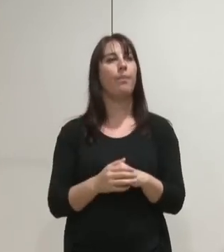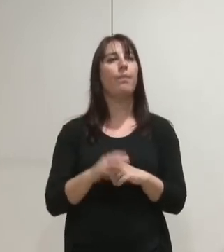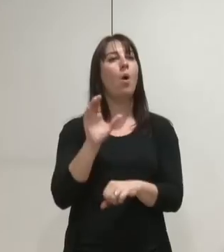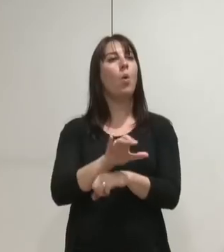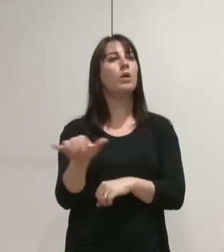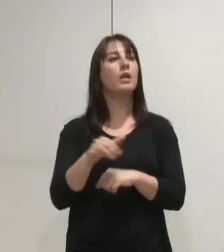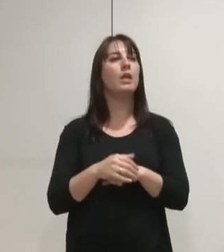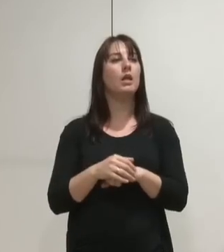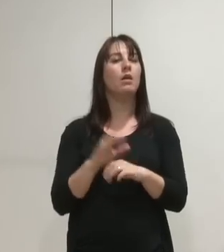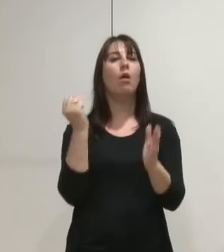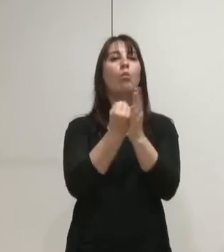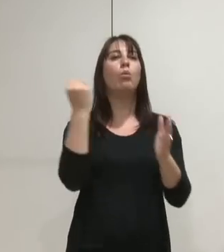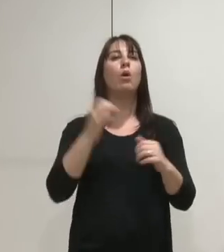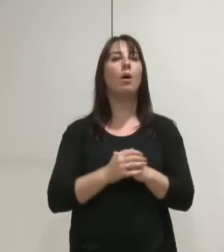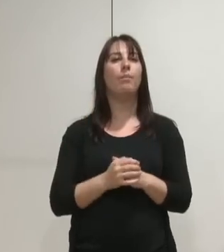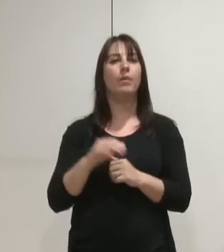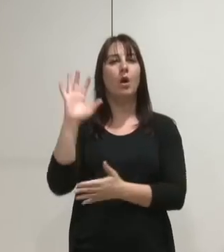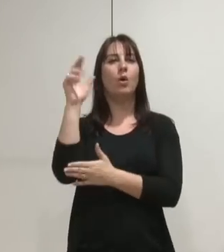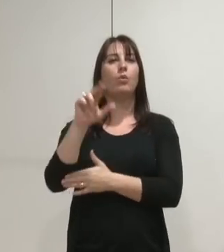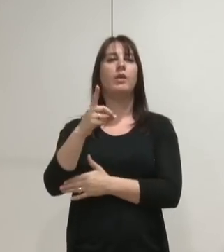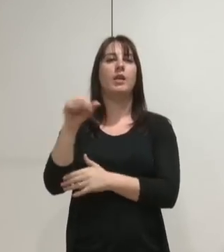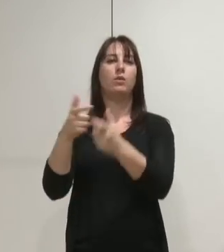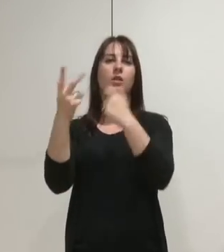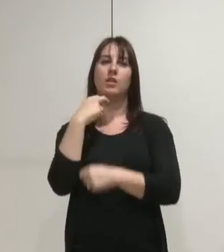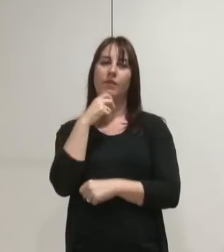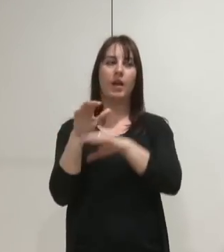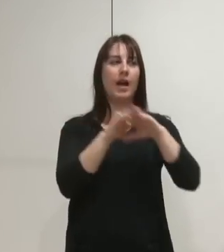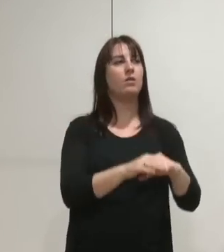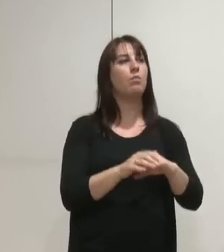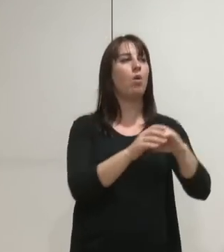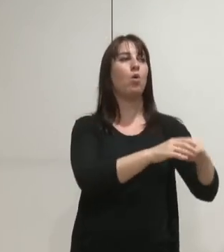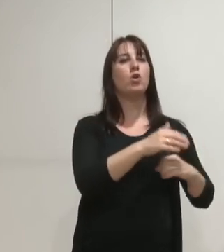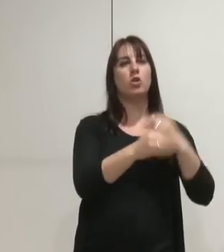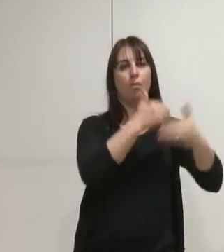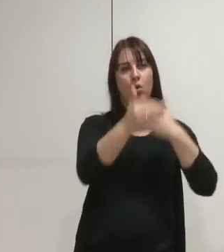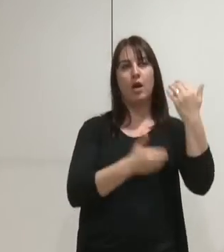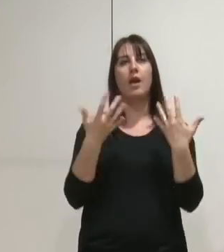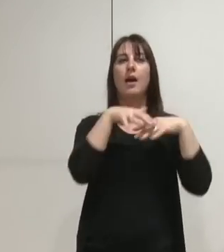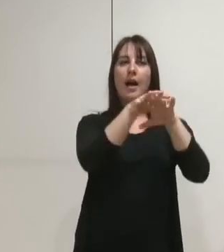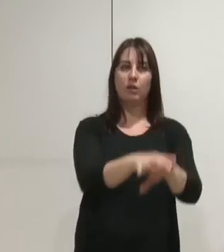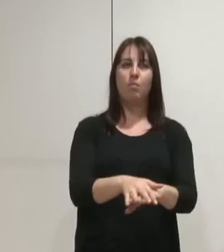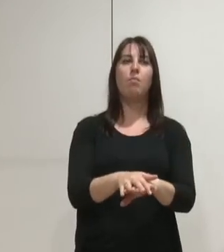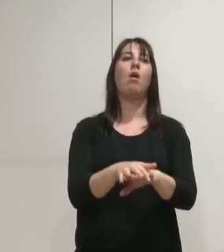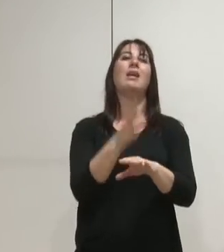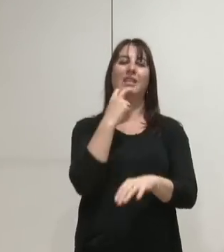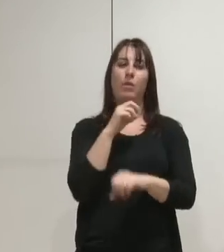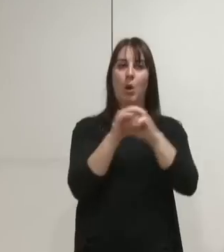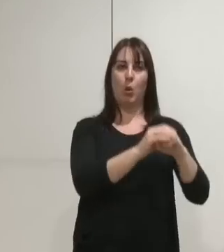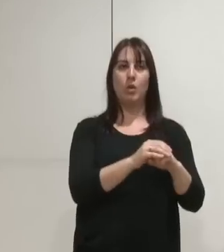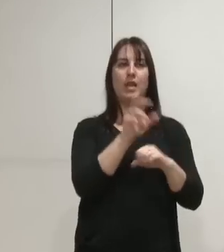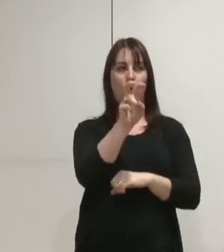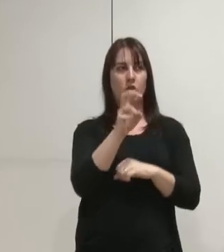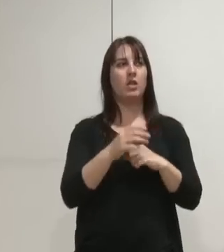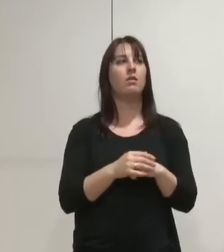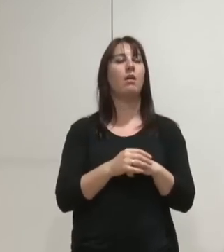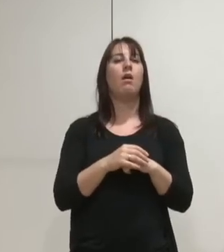est contre qui est pour umpudi société civile rassemblement de gauche et de progrès rassemblement citoyen de la gauche et les écologistes et